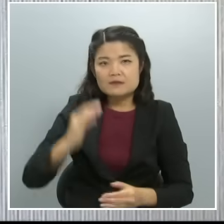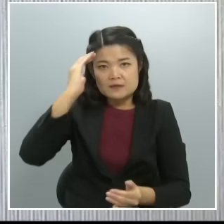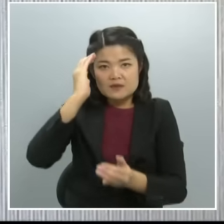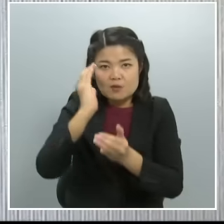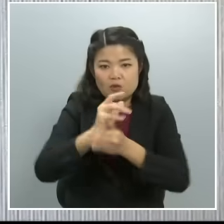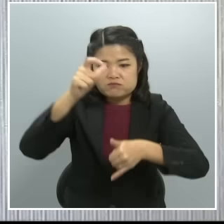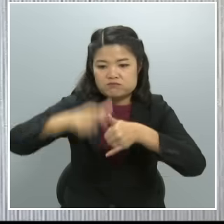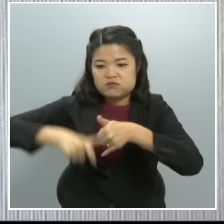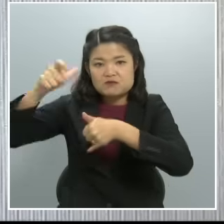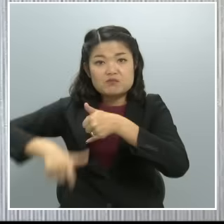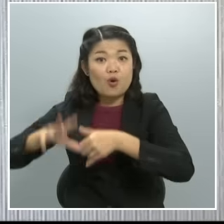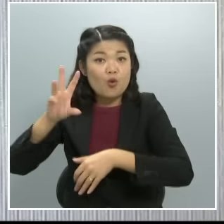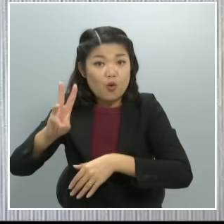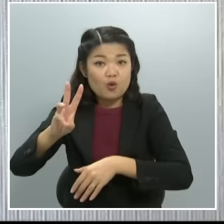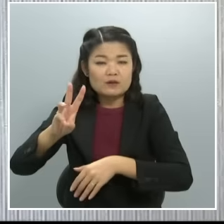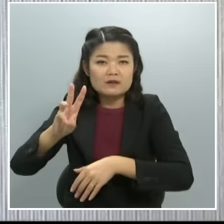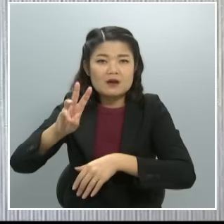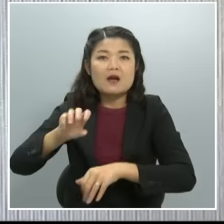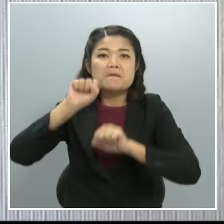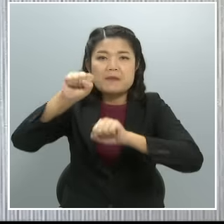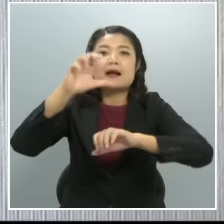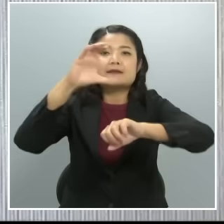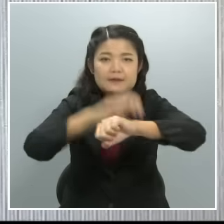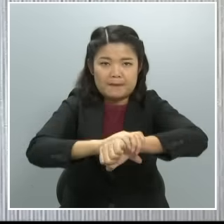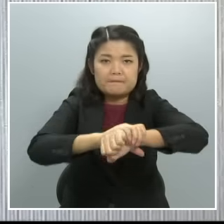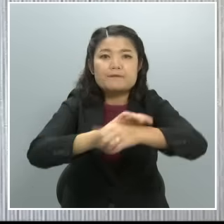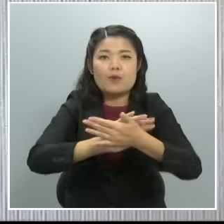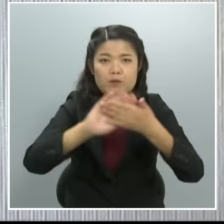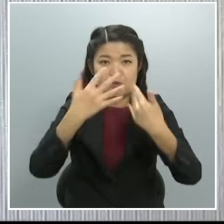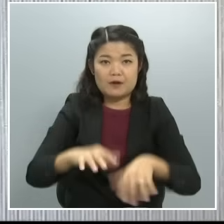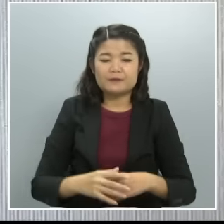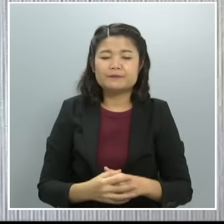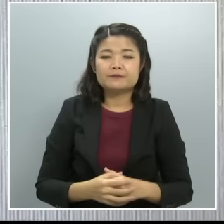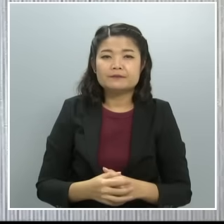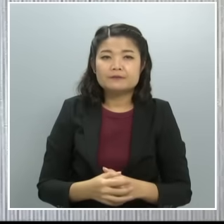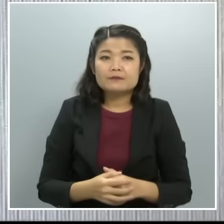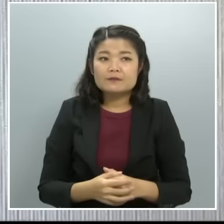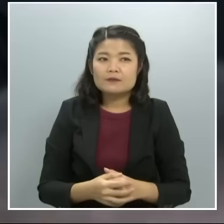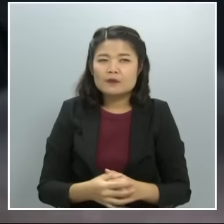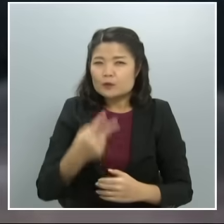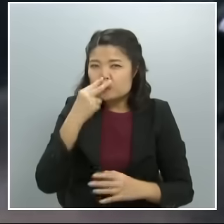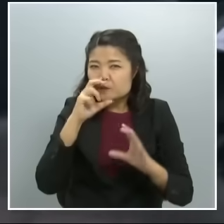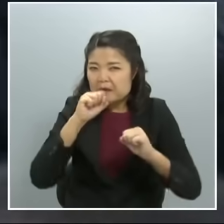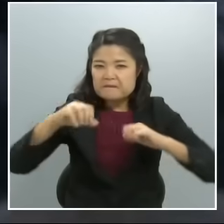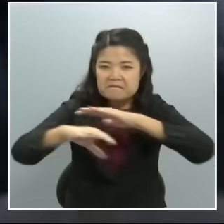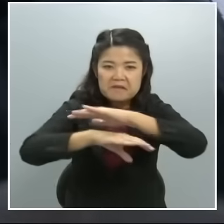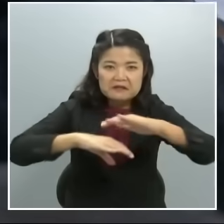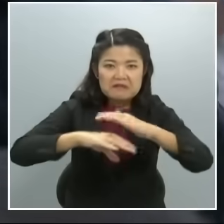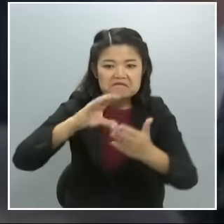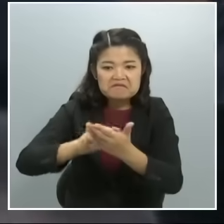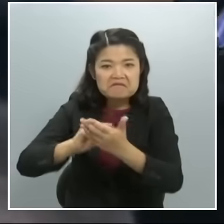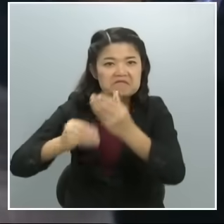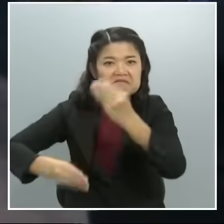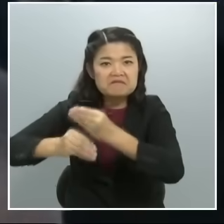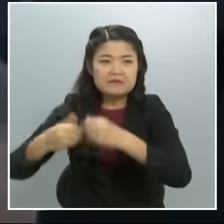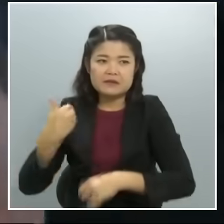ขอหมายจับและครอบควบคุมตัวไว้แล้วเราก็ตามกันดูว่าจะมีหลักฐานประการใดเพราะนี่ก็คือข้อ